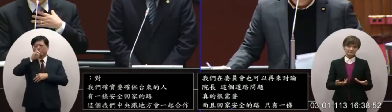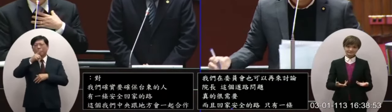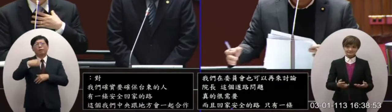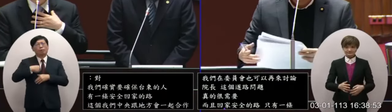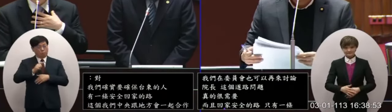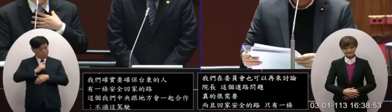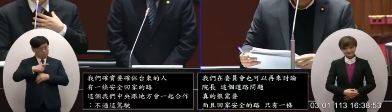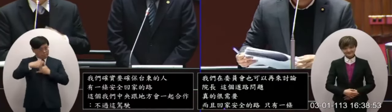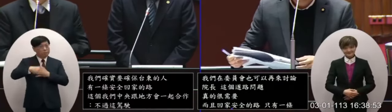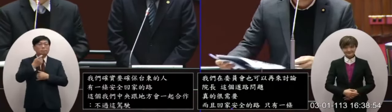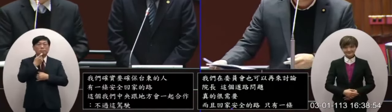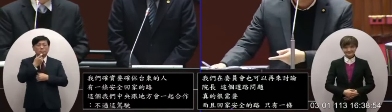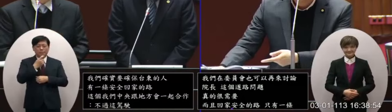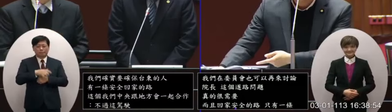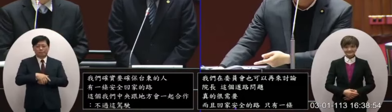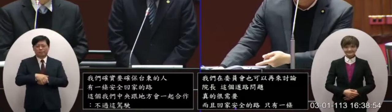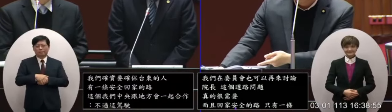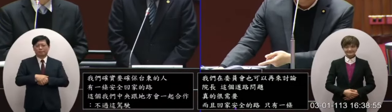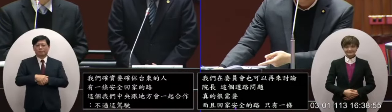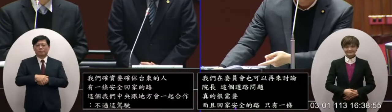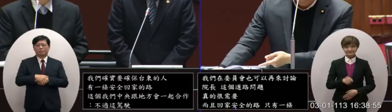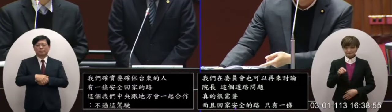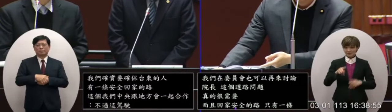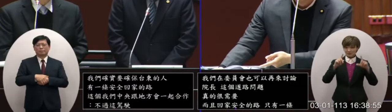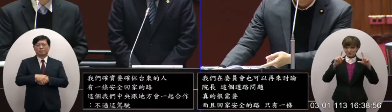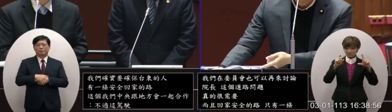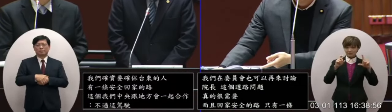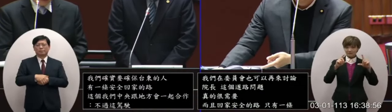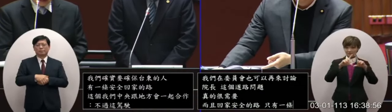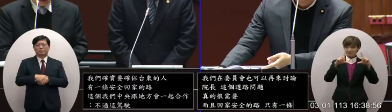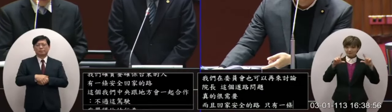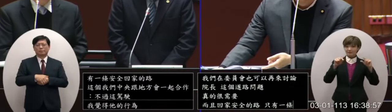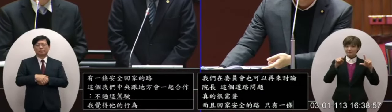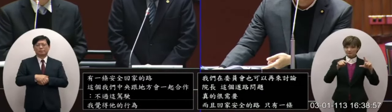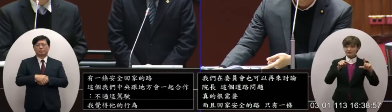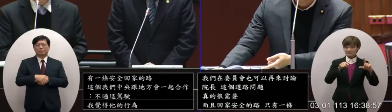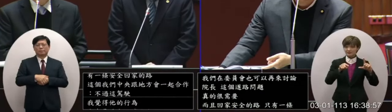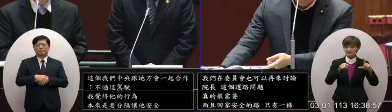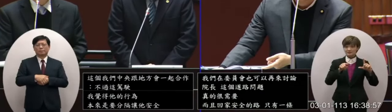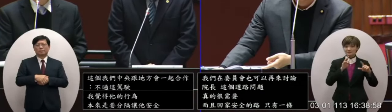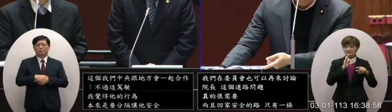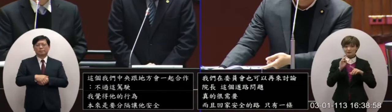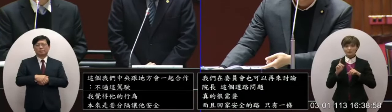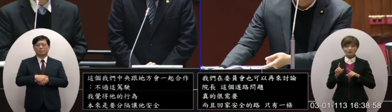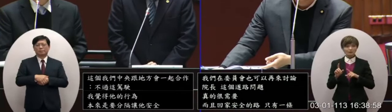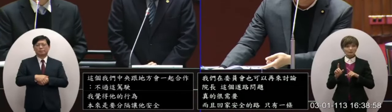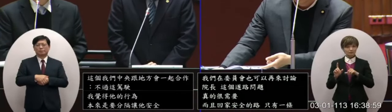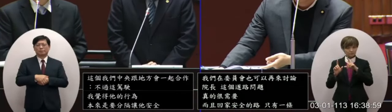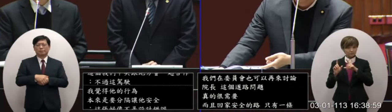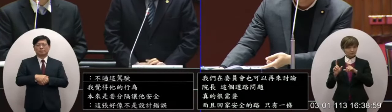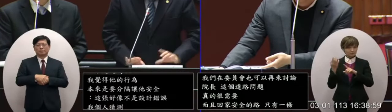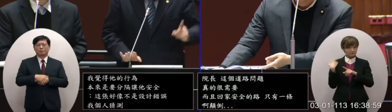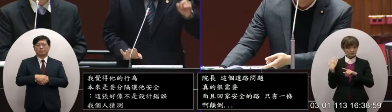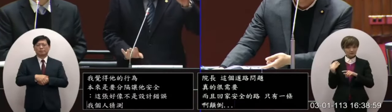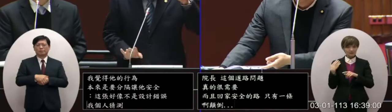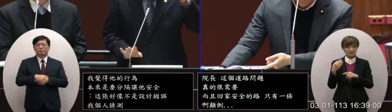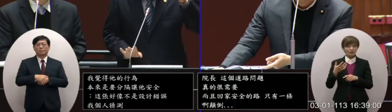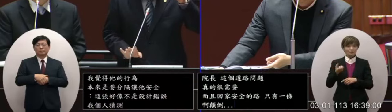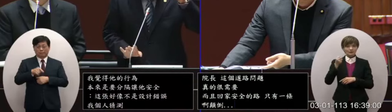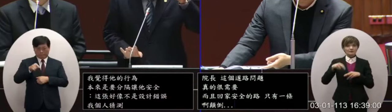是我个人的猜测。 这个照片是我们东部执行长洪东凯发的照